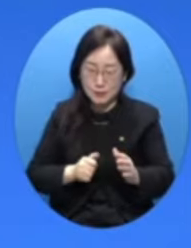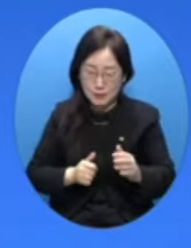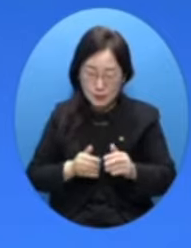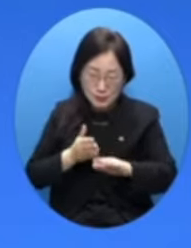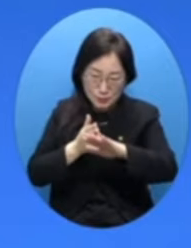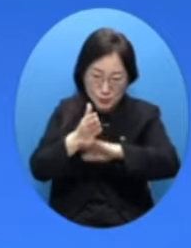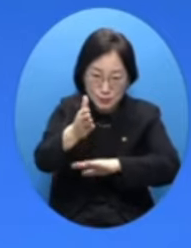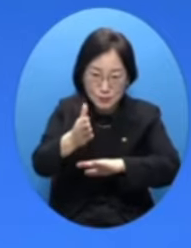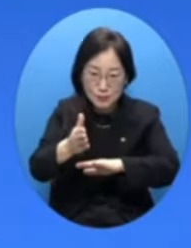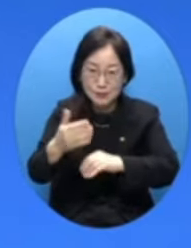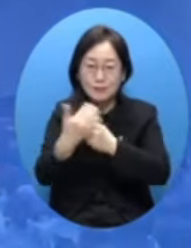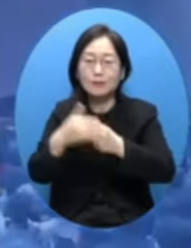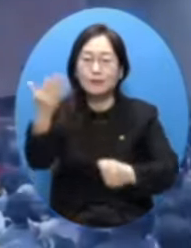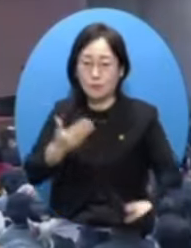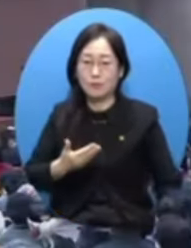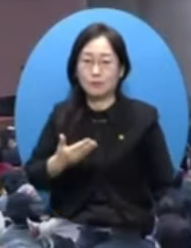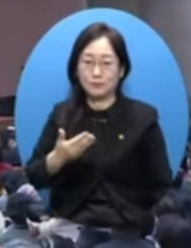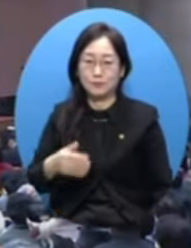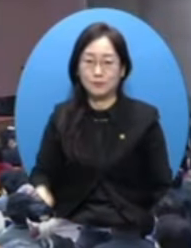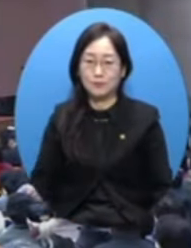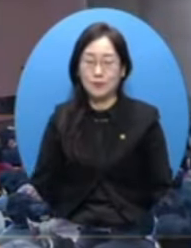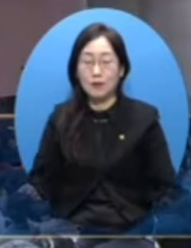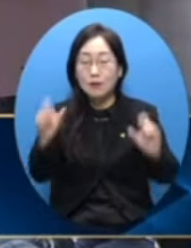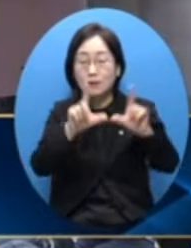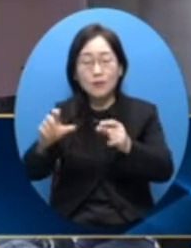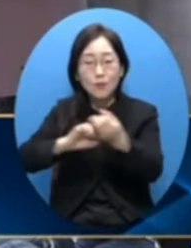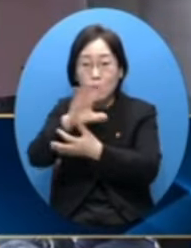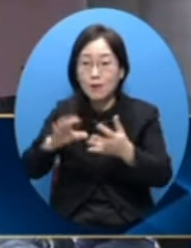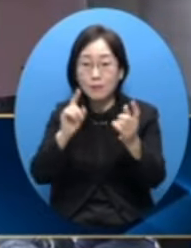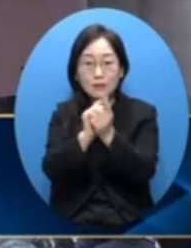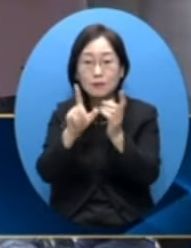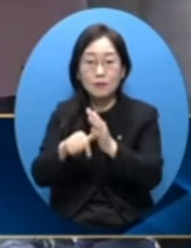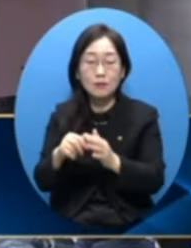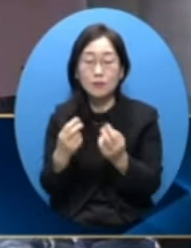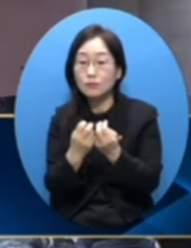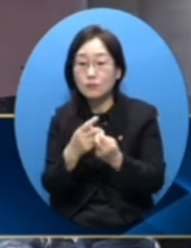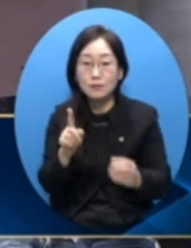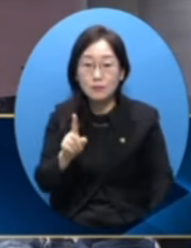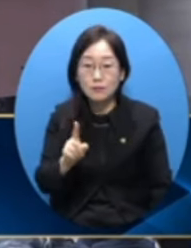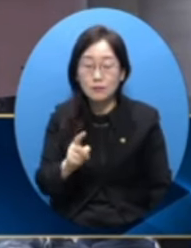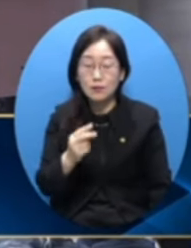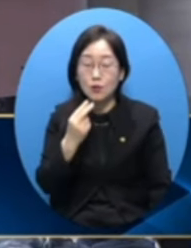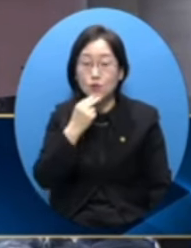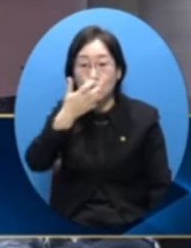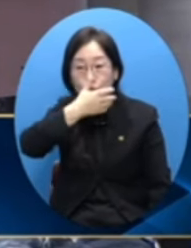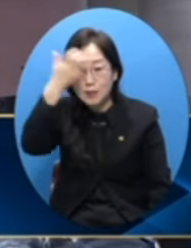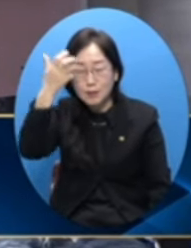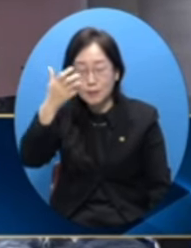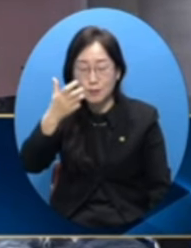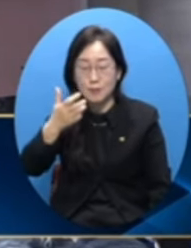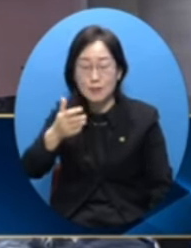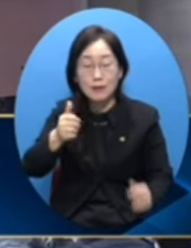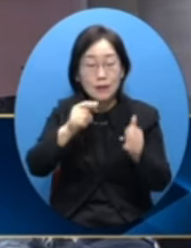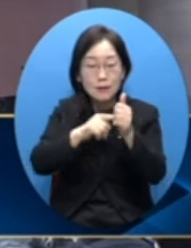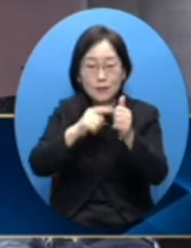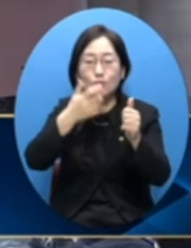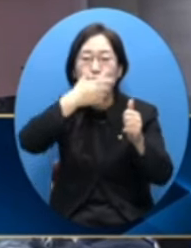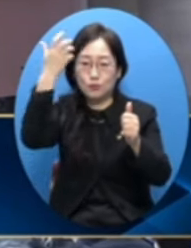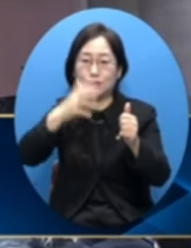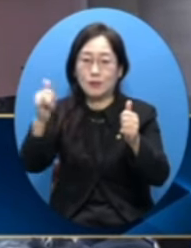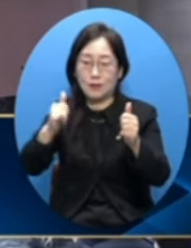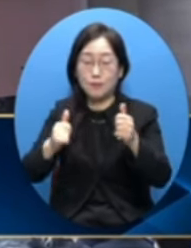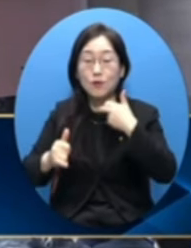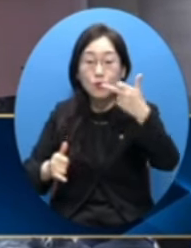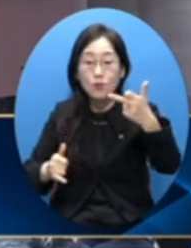주실 것입니다. 삶의 환난이 다가올 때 우리는 어떻게 해야 됩니까? 요셉은 꿈꾸는 소년이었습니다. 그가 17살에 꿈을